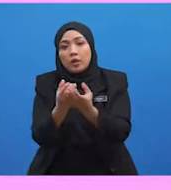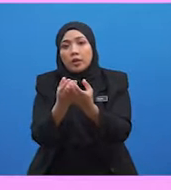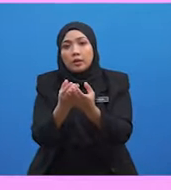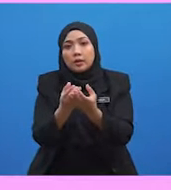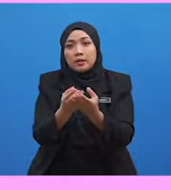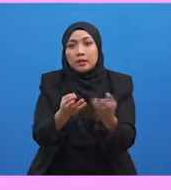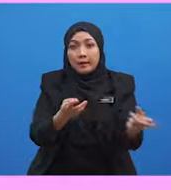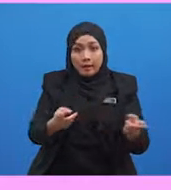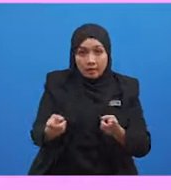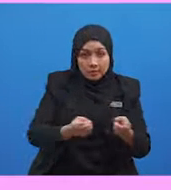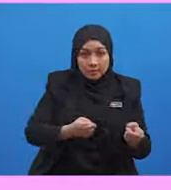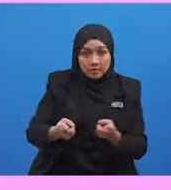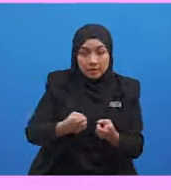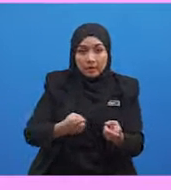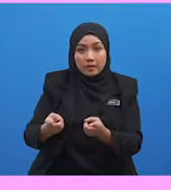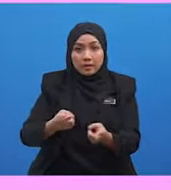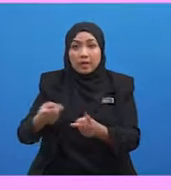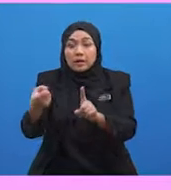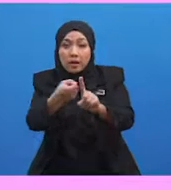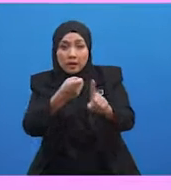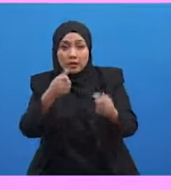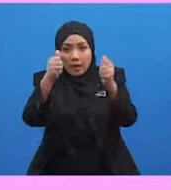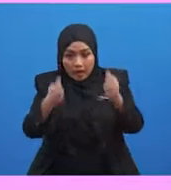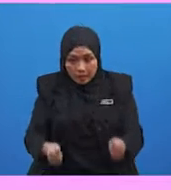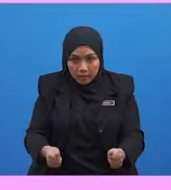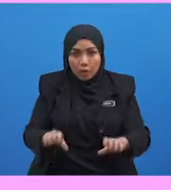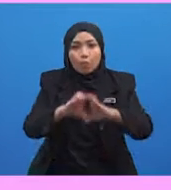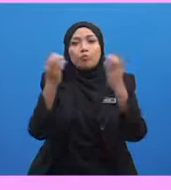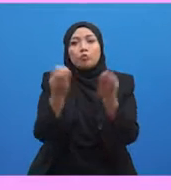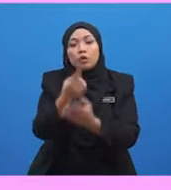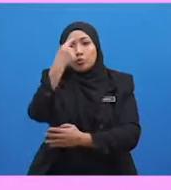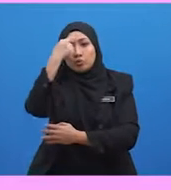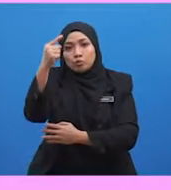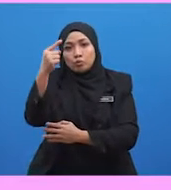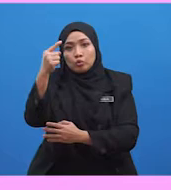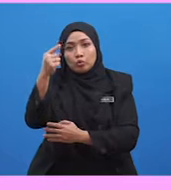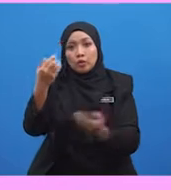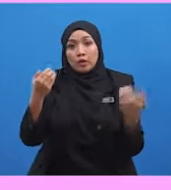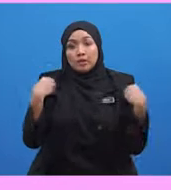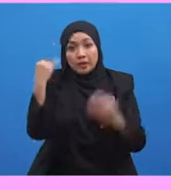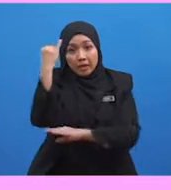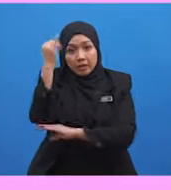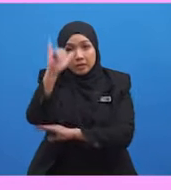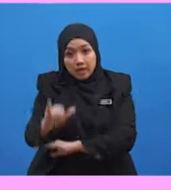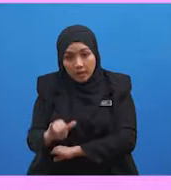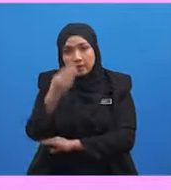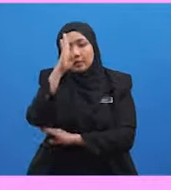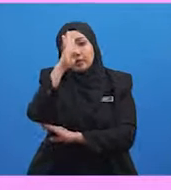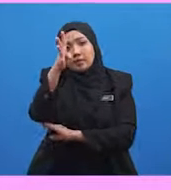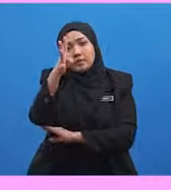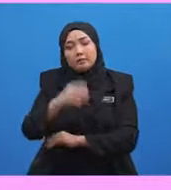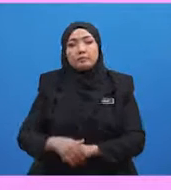kumpulan untuk menghasilkan idea yang lebih kreatif. Ahli kumpulan